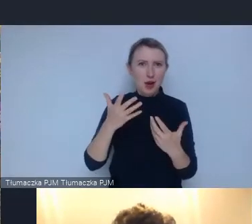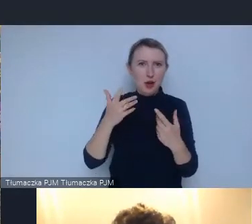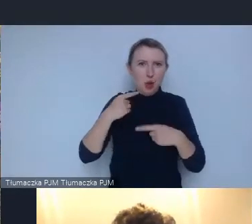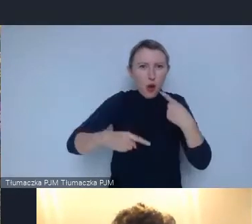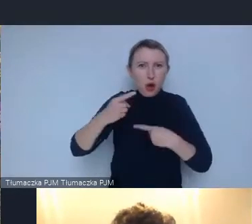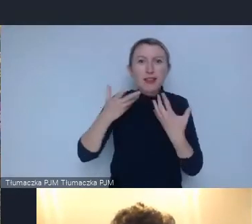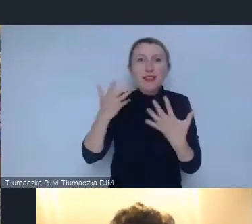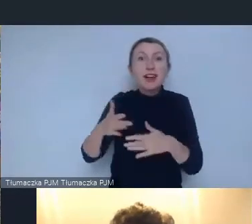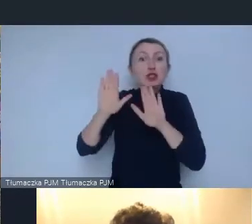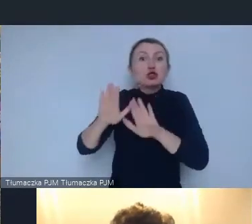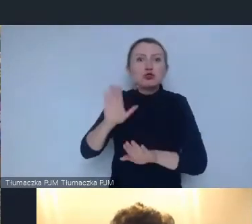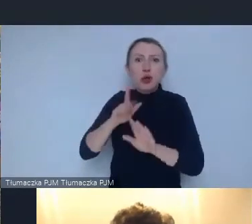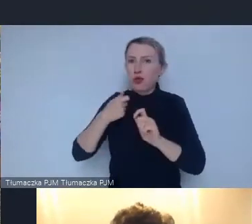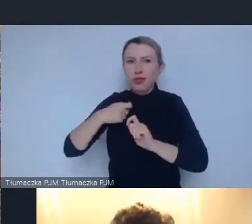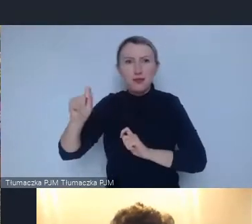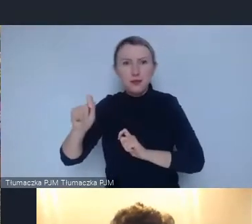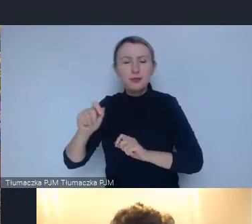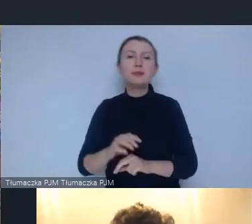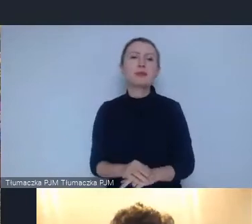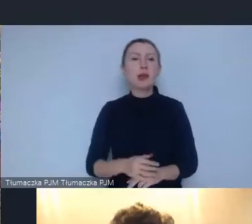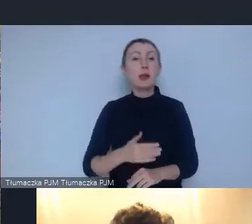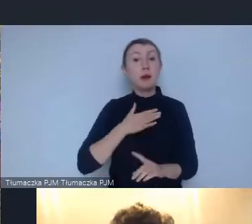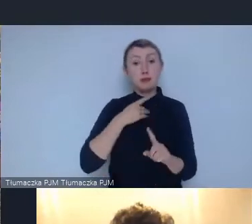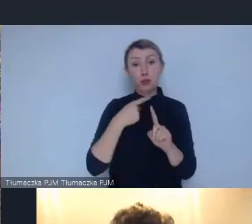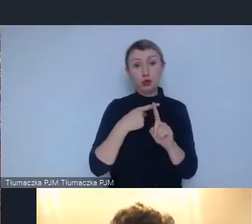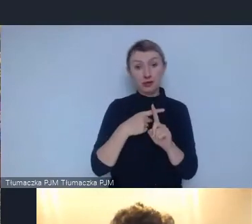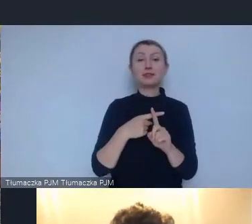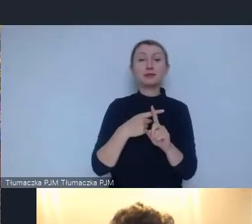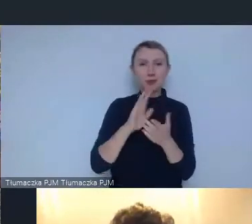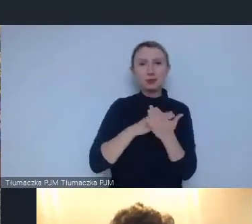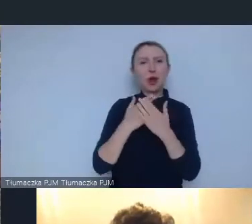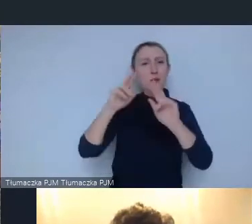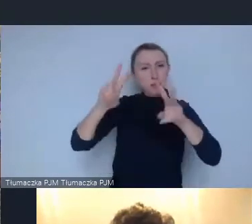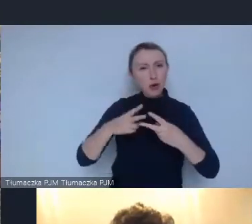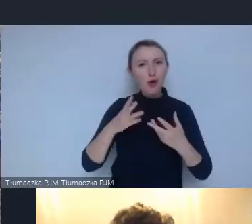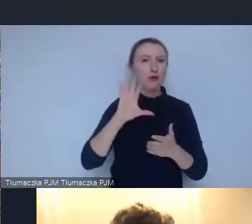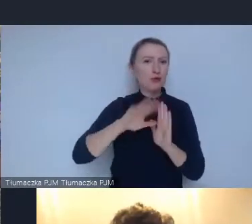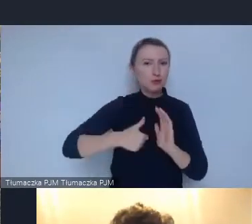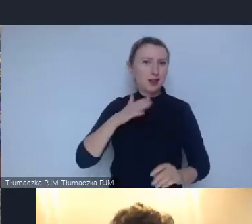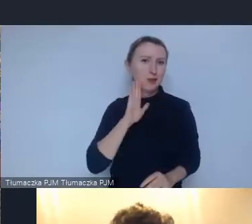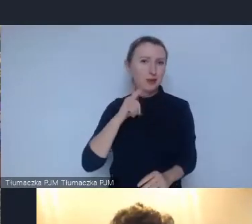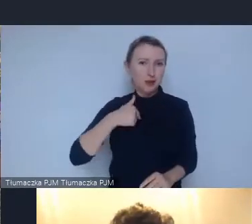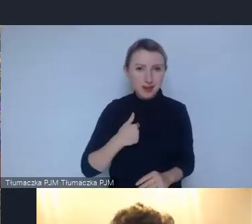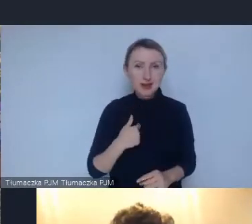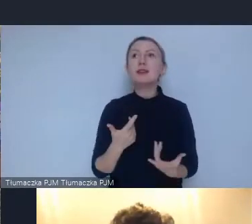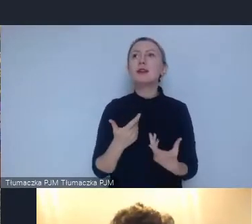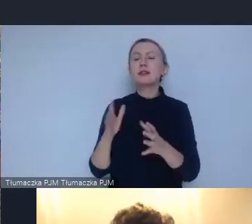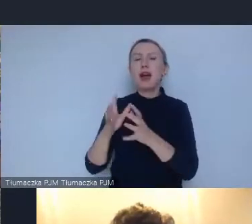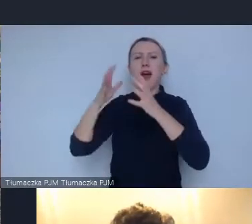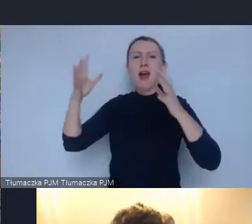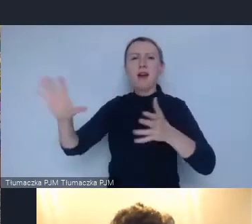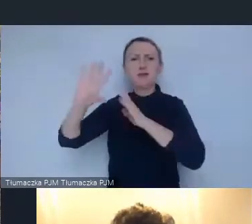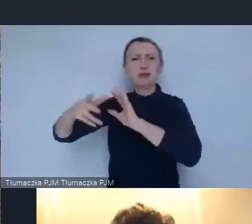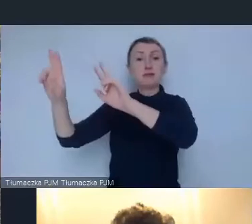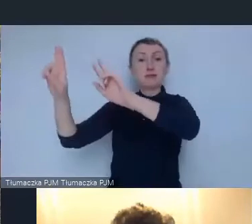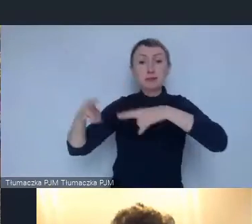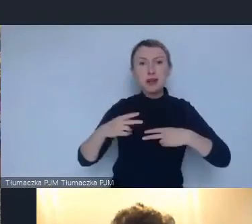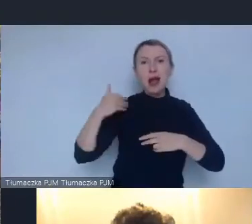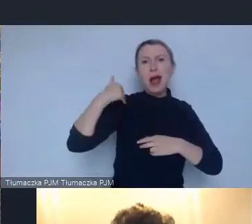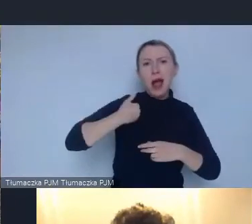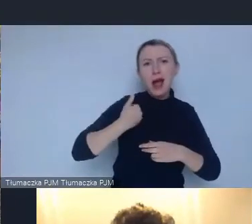zostało. Mam bardzo pozytywne przykłady powrotów do takich miast jak nasze, powrotów z dużych aglomeracji, powrotów z